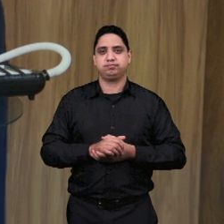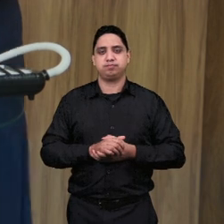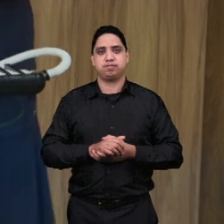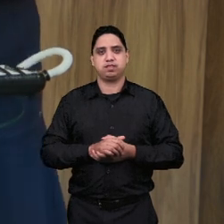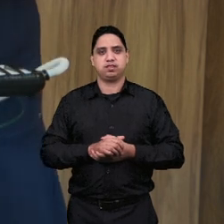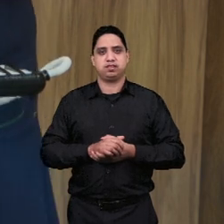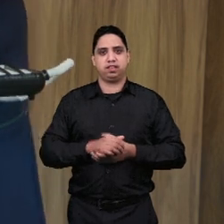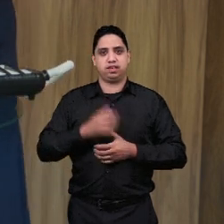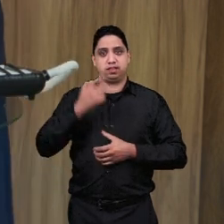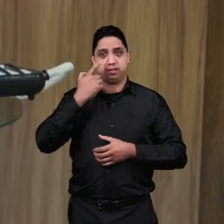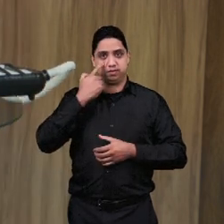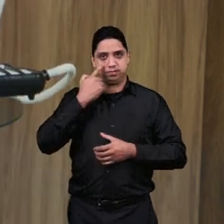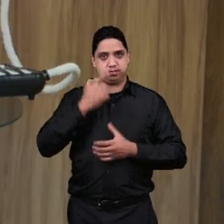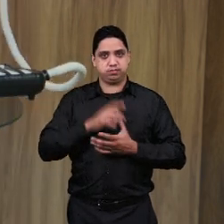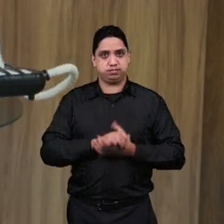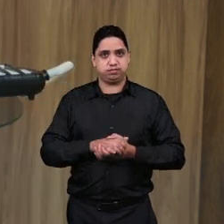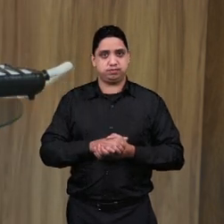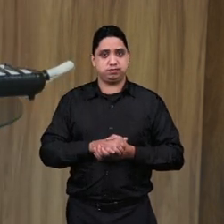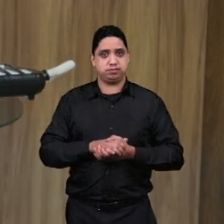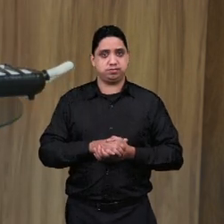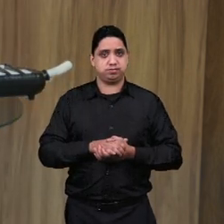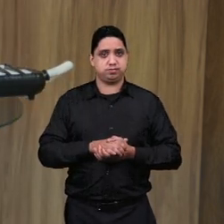D'abord, sans jouer.